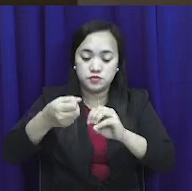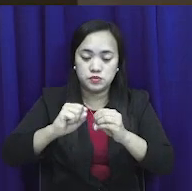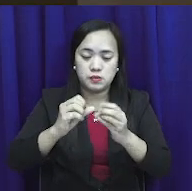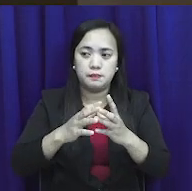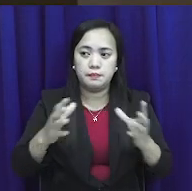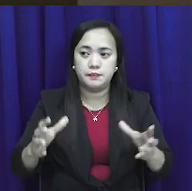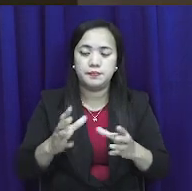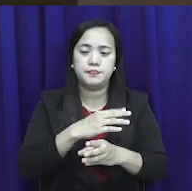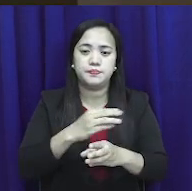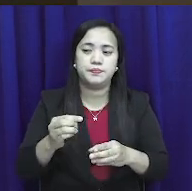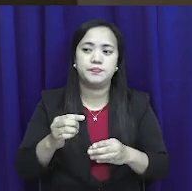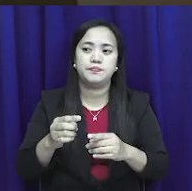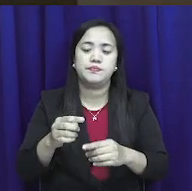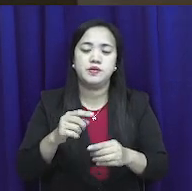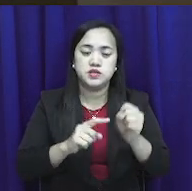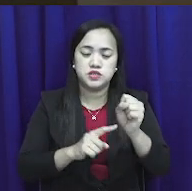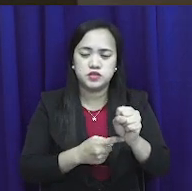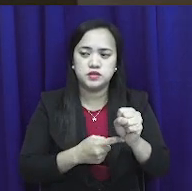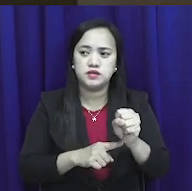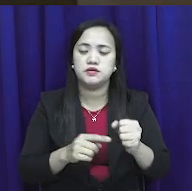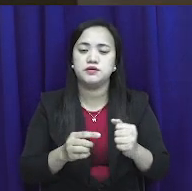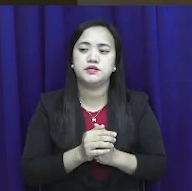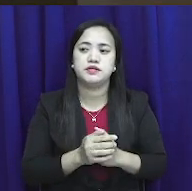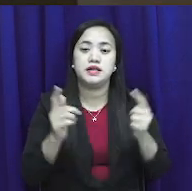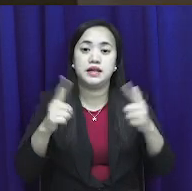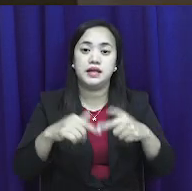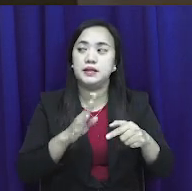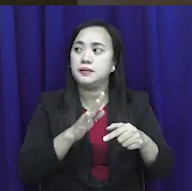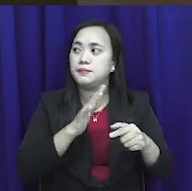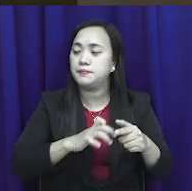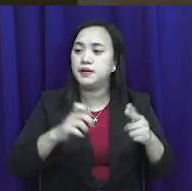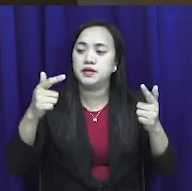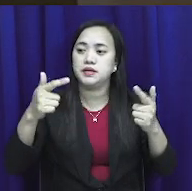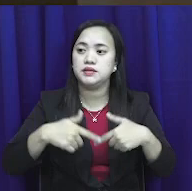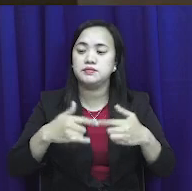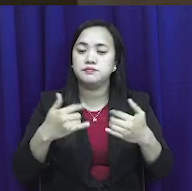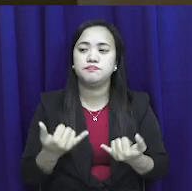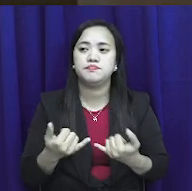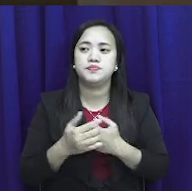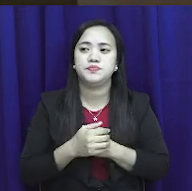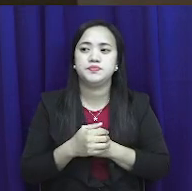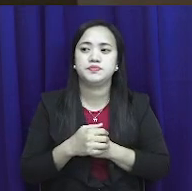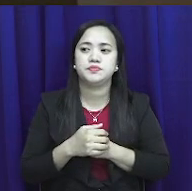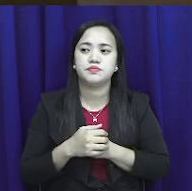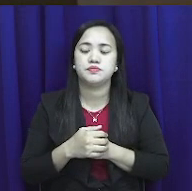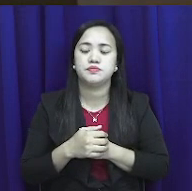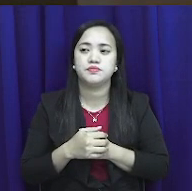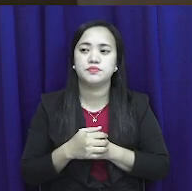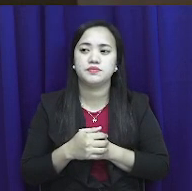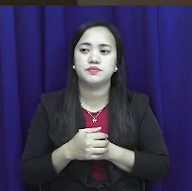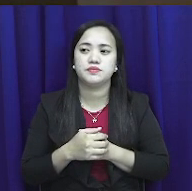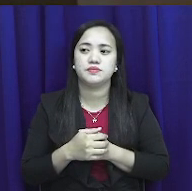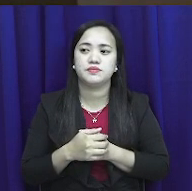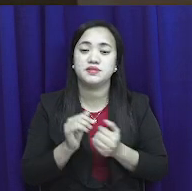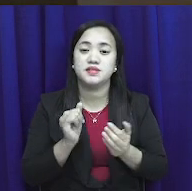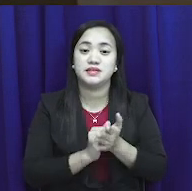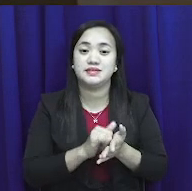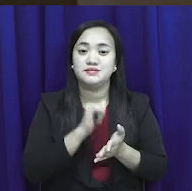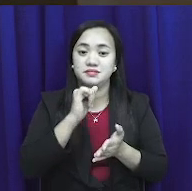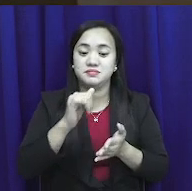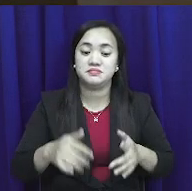unti-unti yun sa pagsisimula namin Sabi ko nga Naku parang parang hindi ito yung buhay